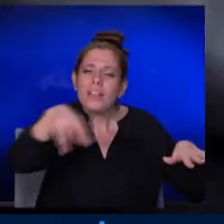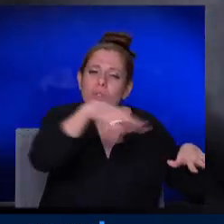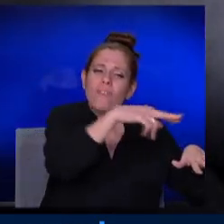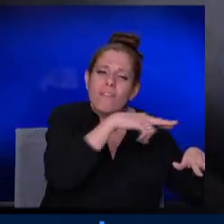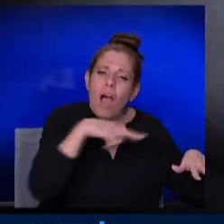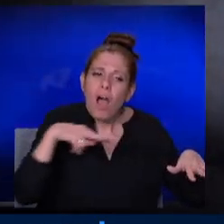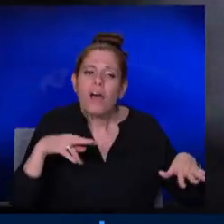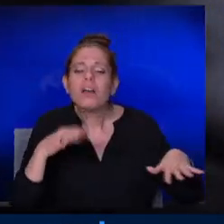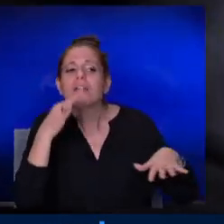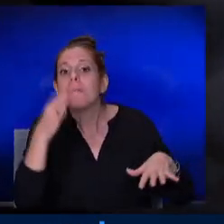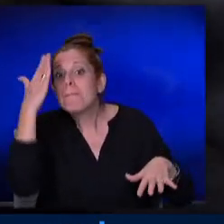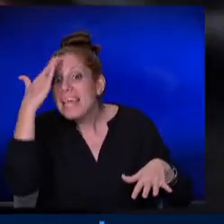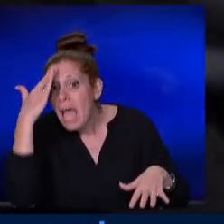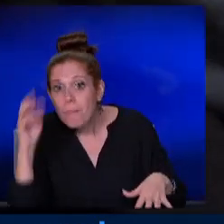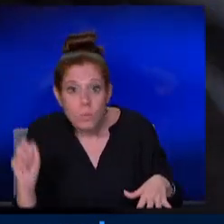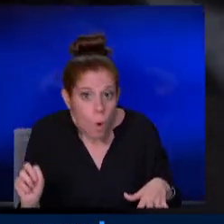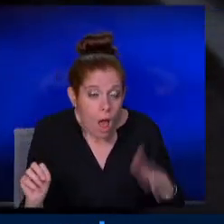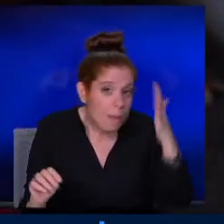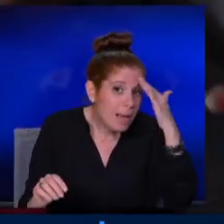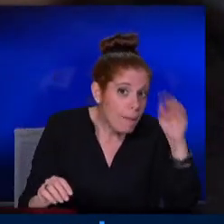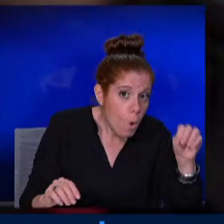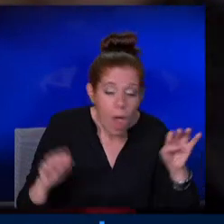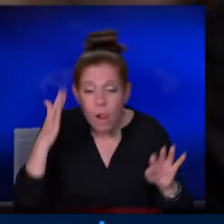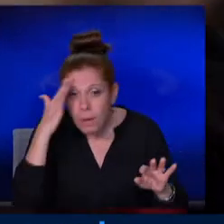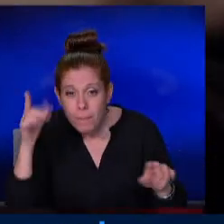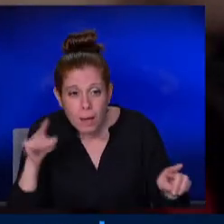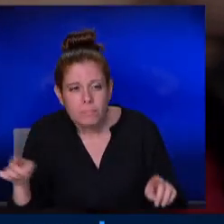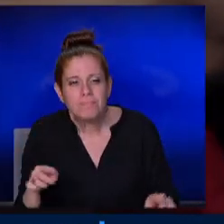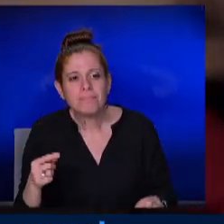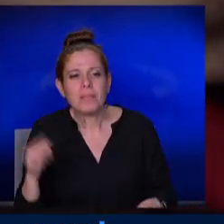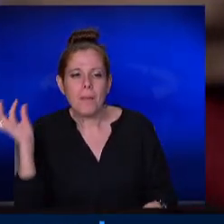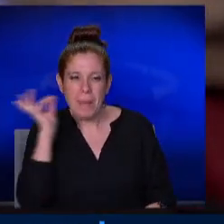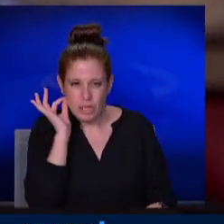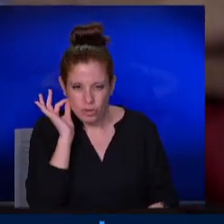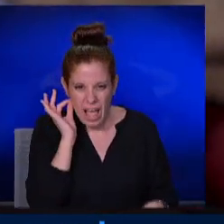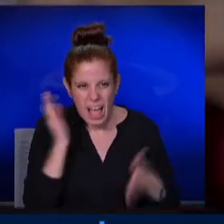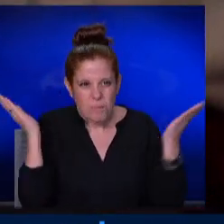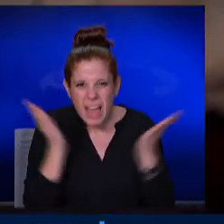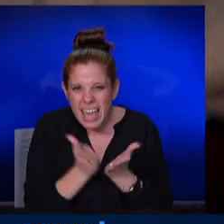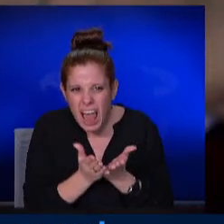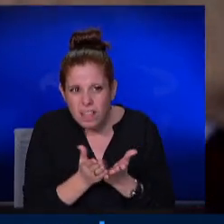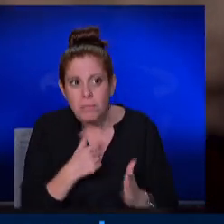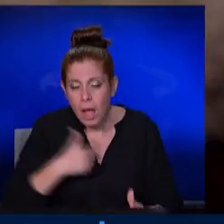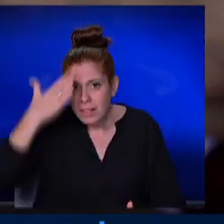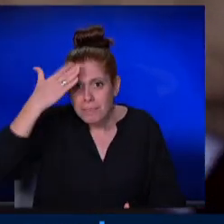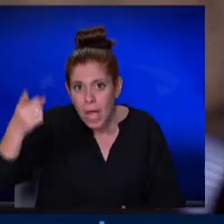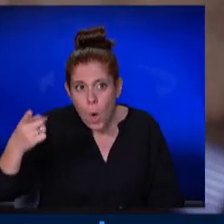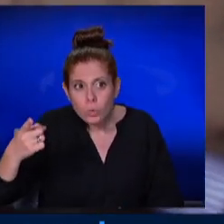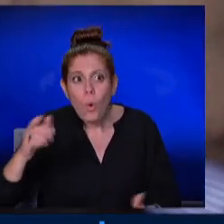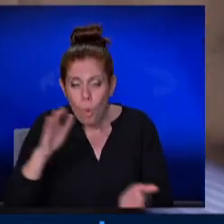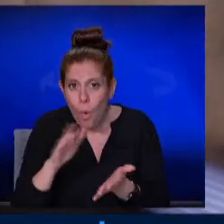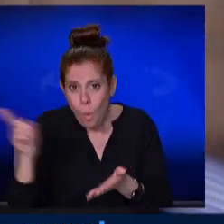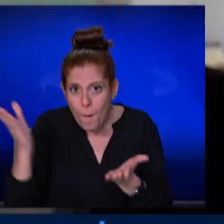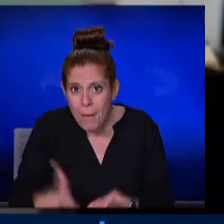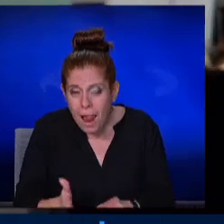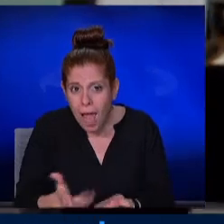לשולחן, איפה, אם אתם מכירים מויאל. באה אישה של מאלת גטלה, אני מכירה אותו, הוא